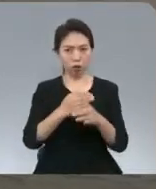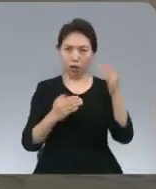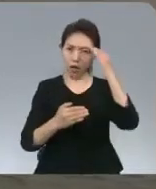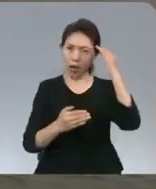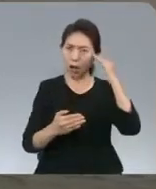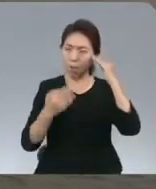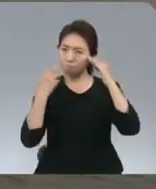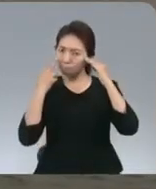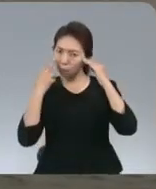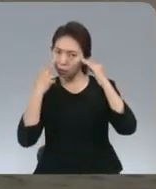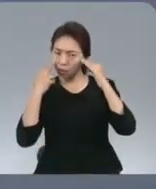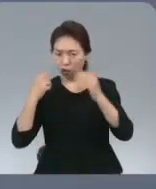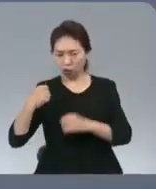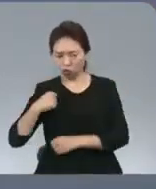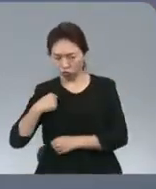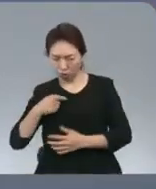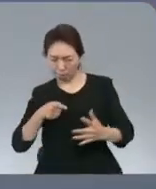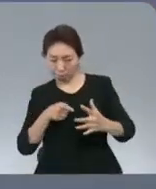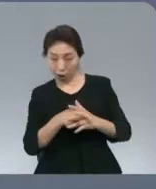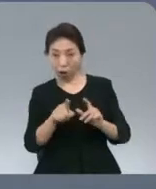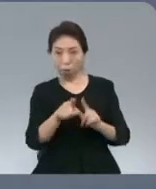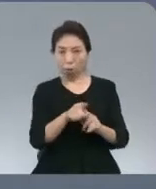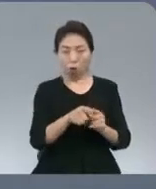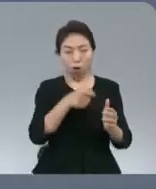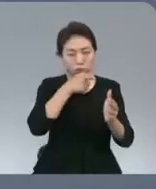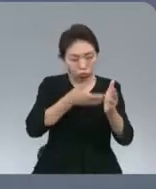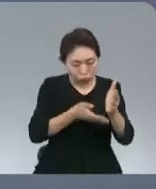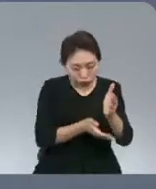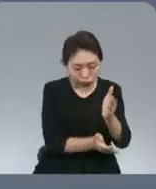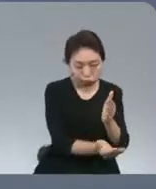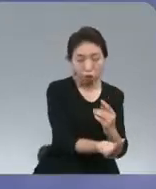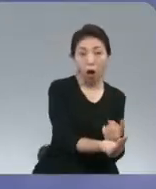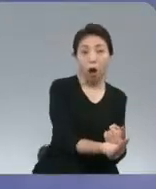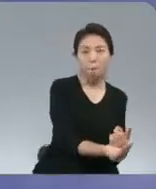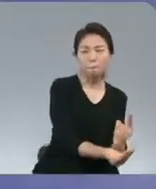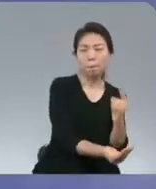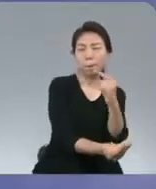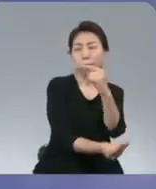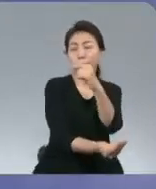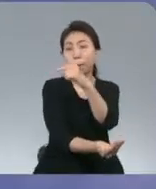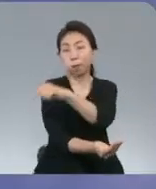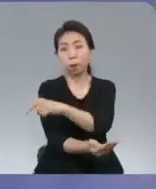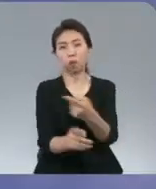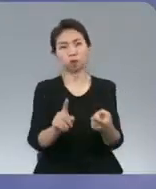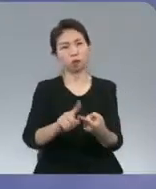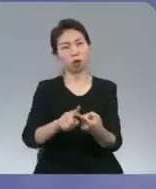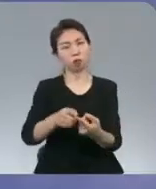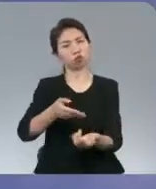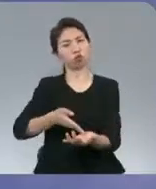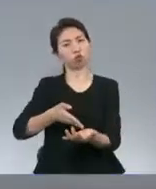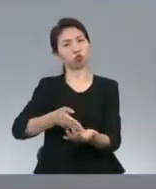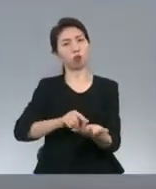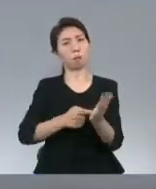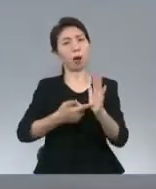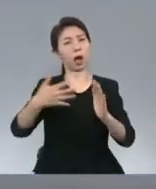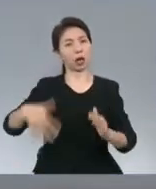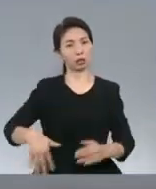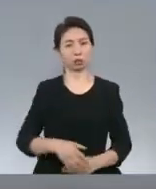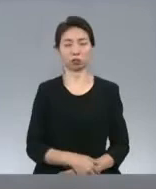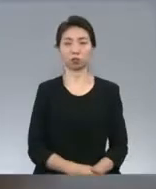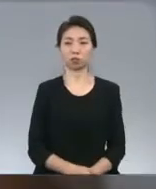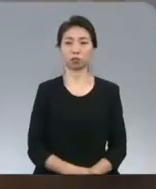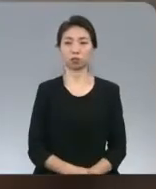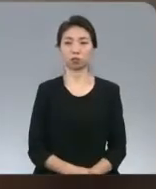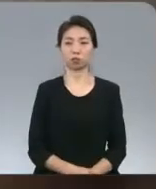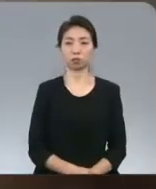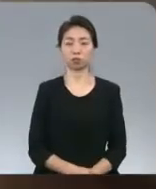ngày 17 tháng 1 năm nay miền Bắc phóng tên lửa dẫn đường chiến thuật thì ngay ngày hôm sau đài truyền hình trung ương Bắc Triều Tiên Triều Tiên vừa phóng là nhằm kiểm